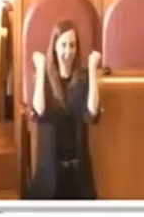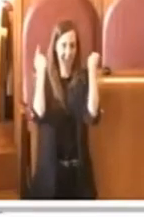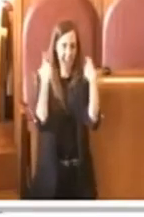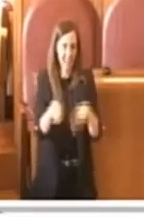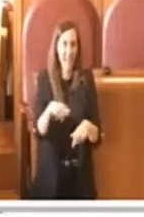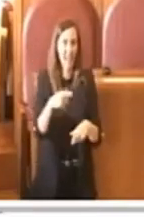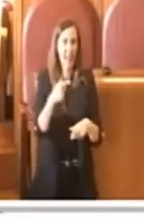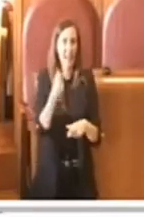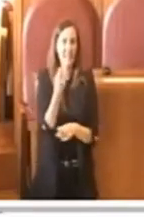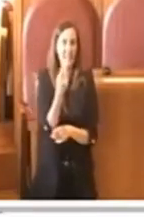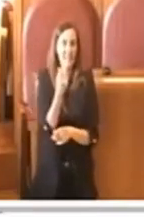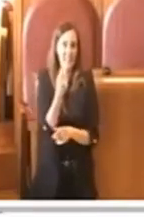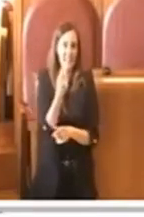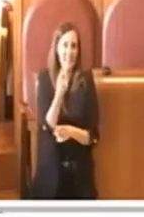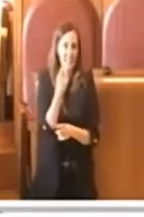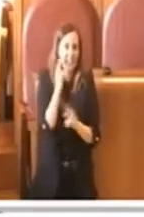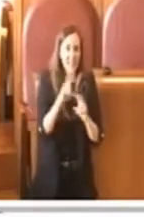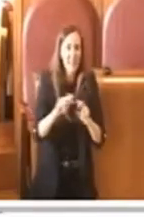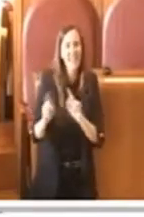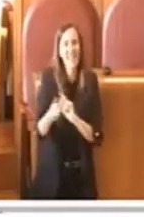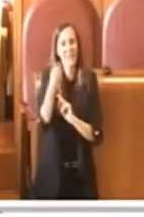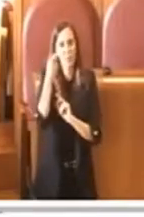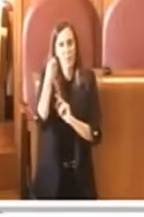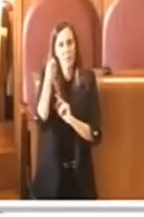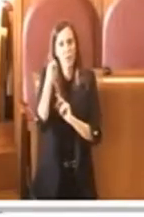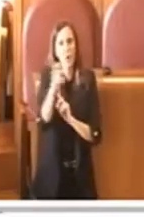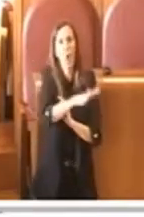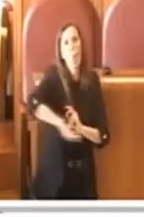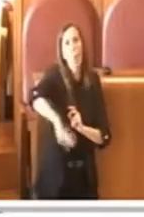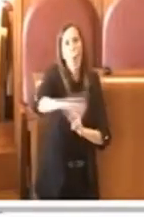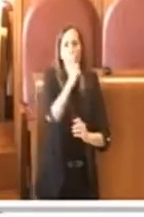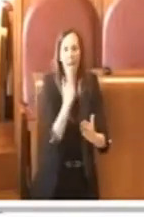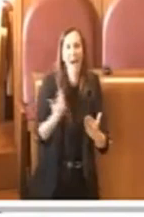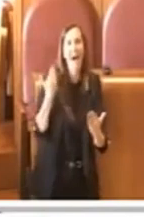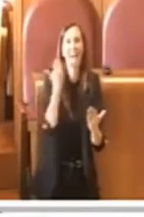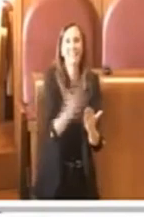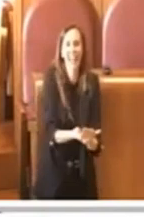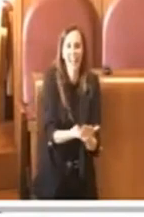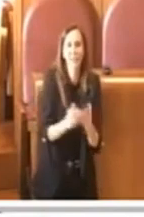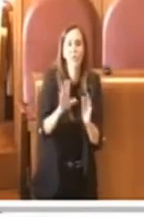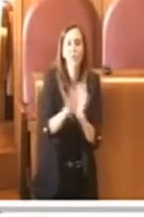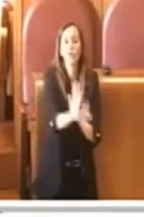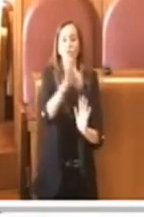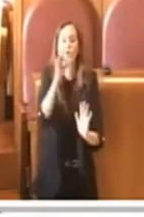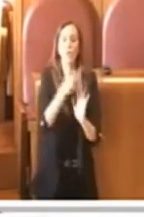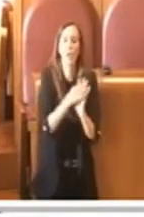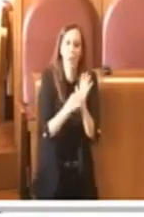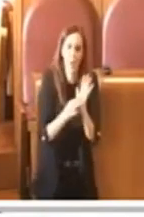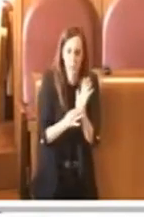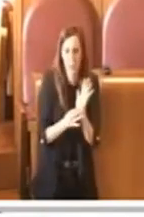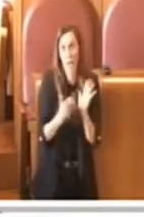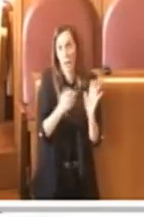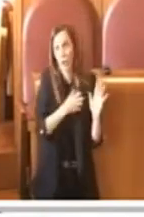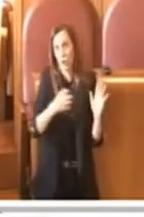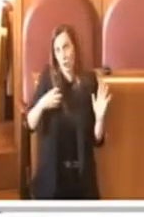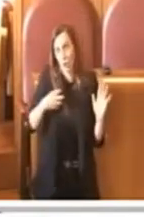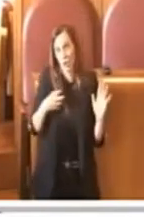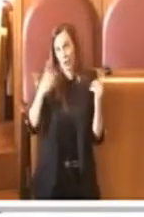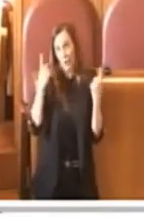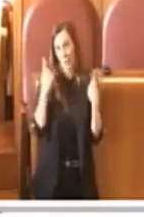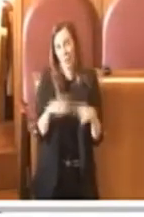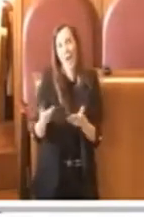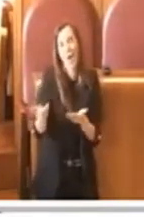delle risorse economiche, ma anche l'individuazione di un luogo idoneo e adatto, scelto con criteri ovviamente scientifici,